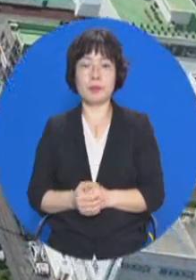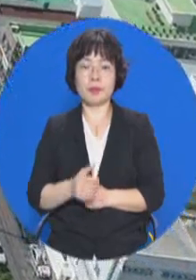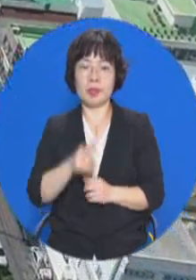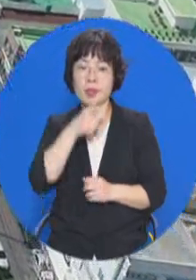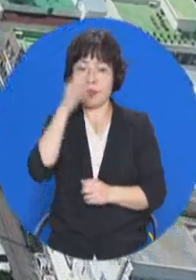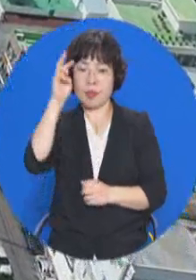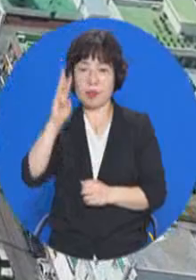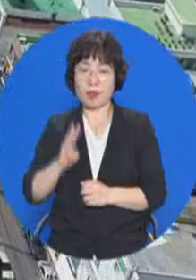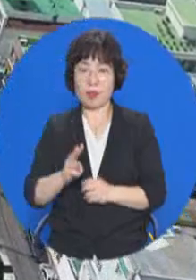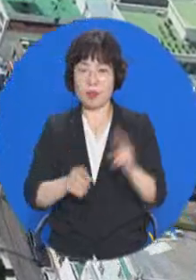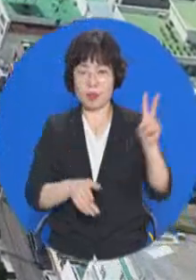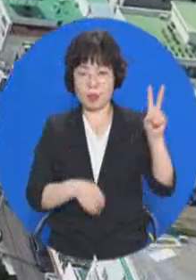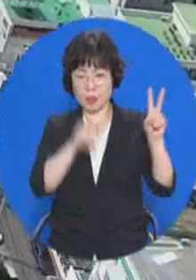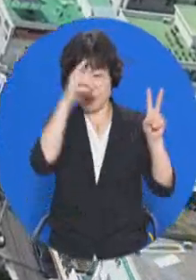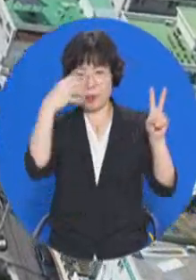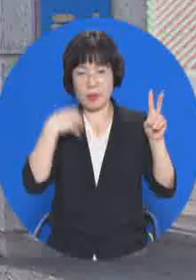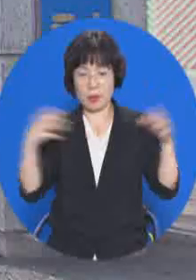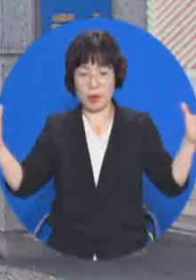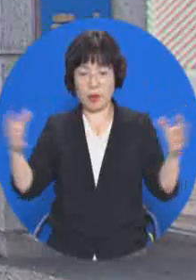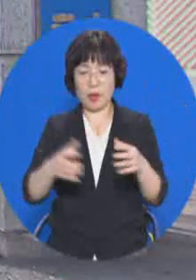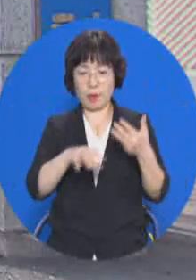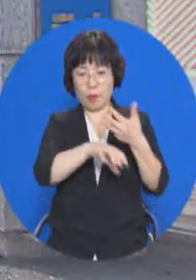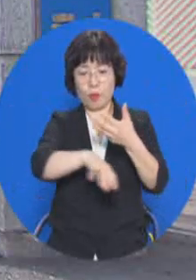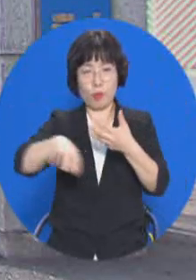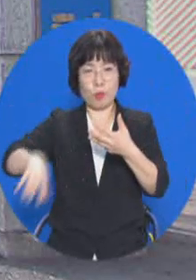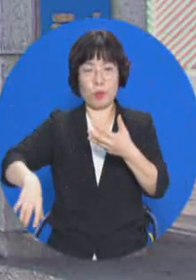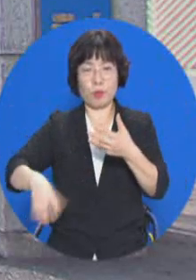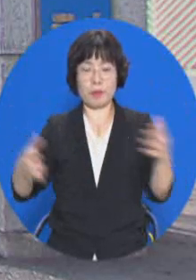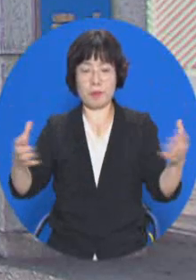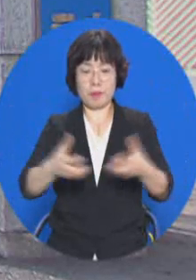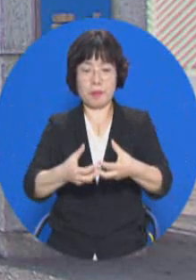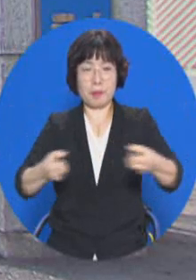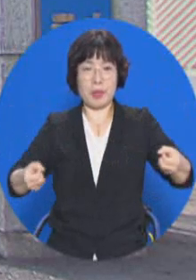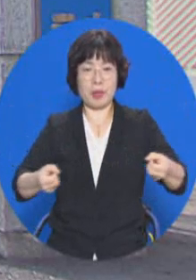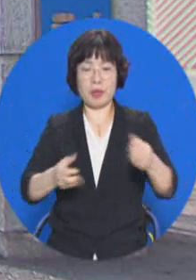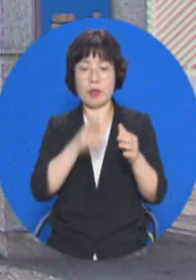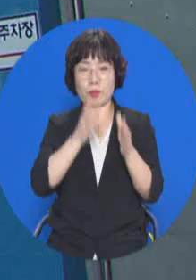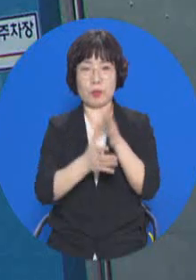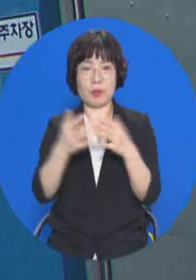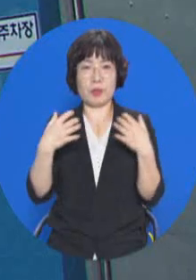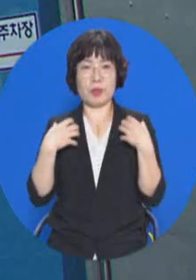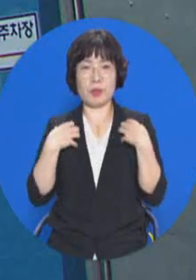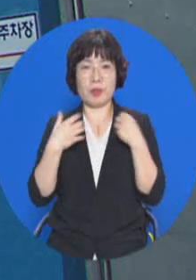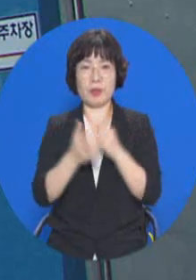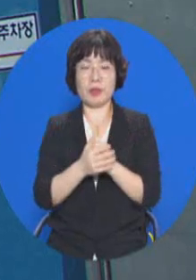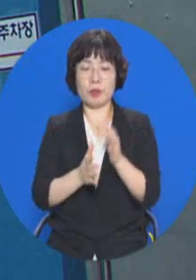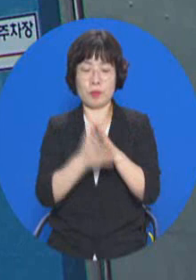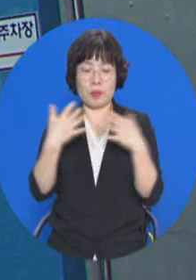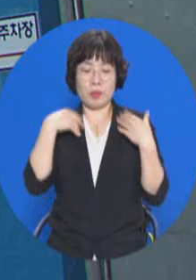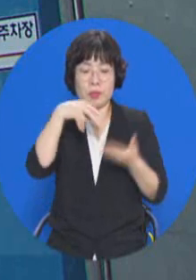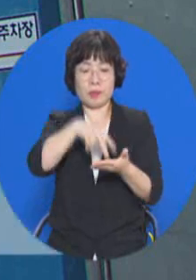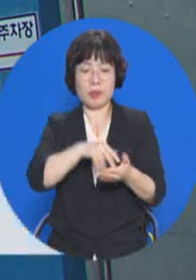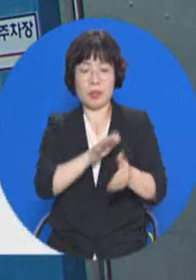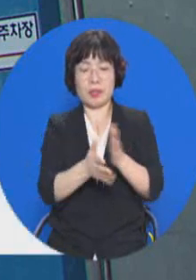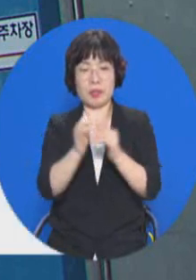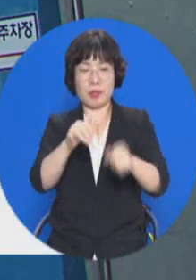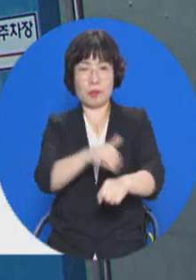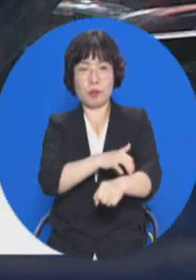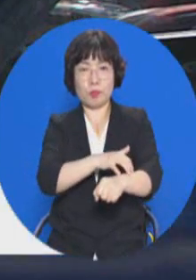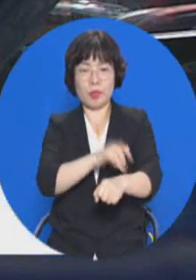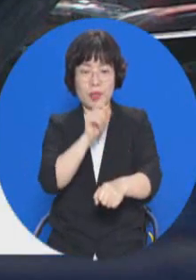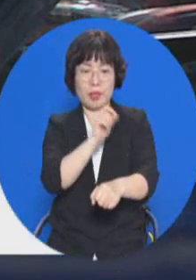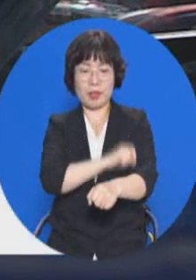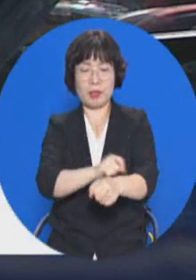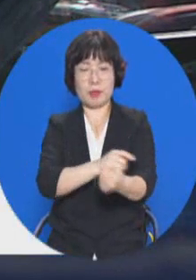여천에 있는 본청사를 포함해 모두 8곳에 분산돼 있는 여수시청사. 여수시는 시민들의 불편과